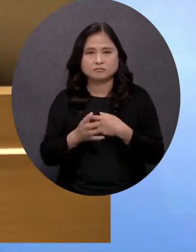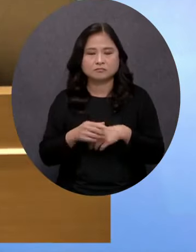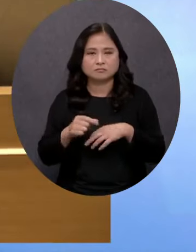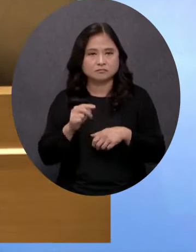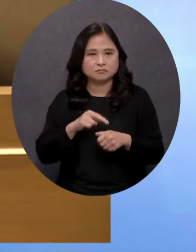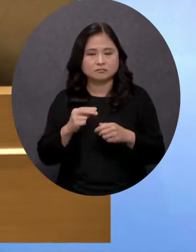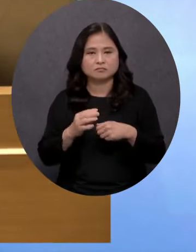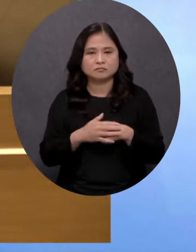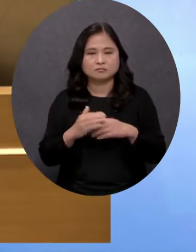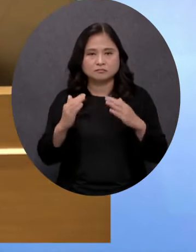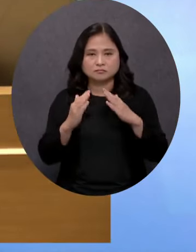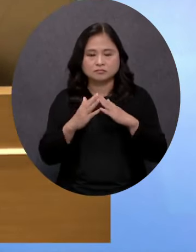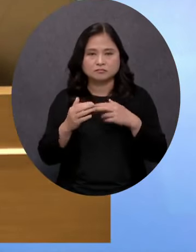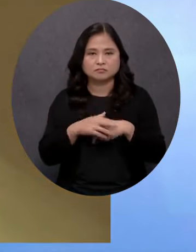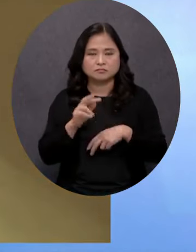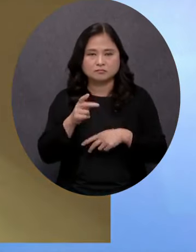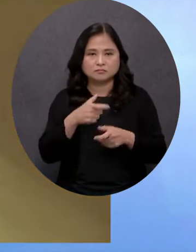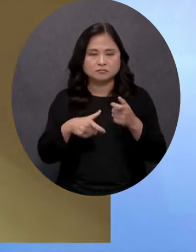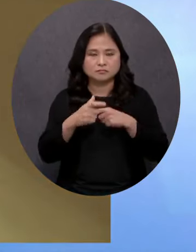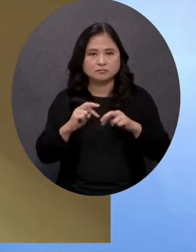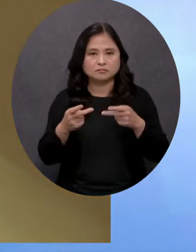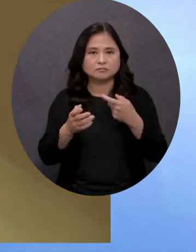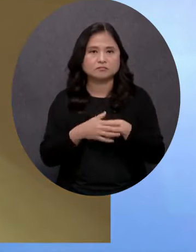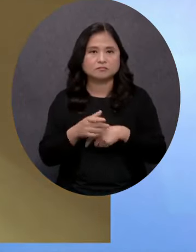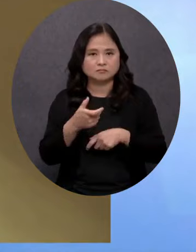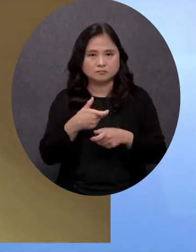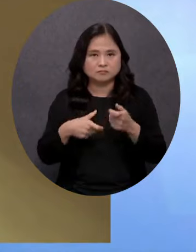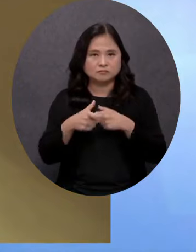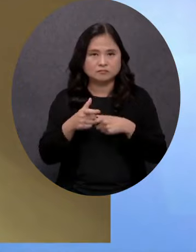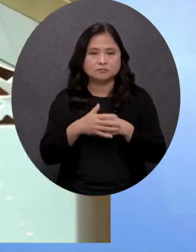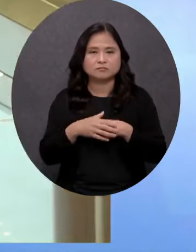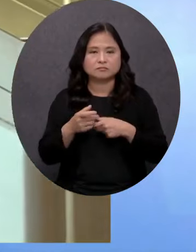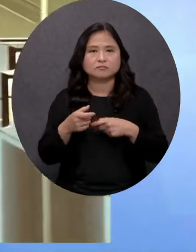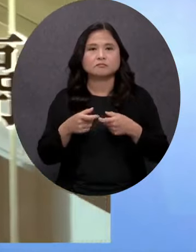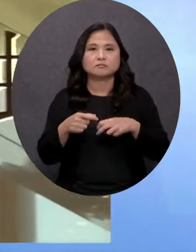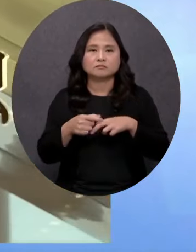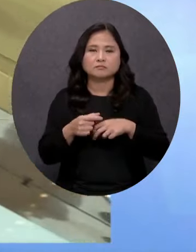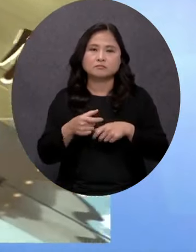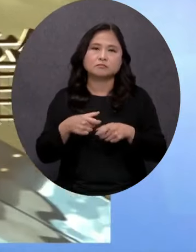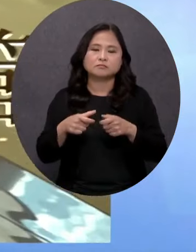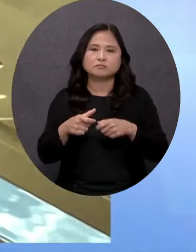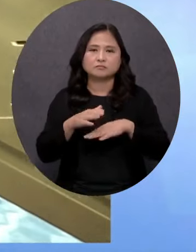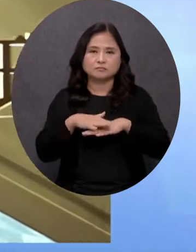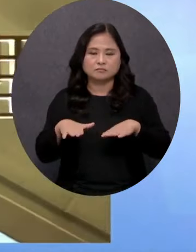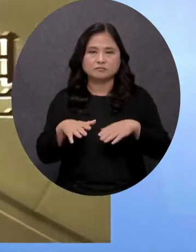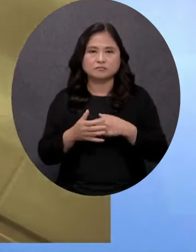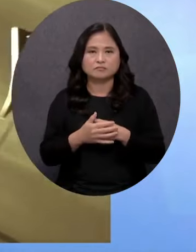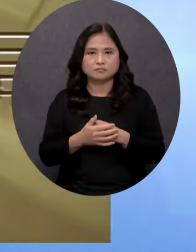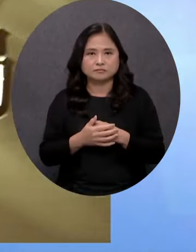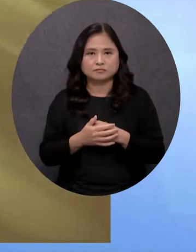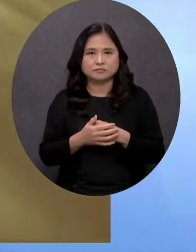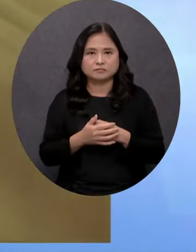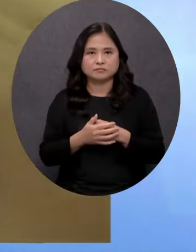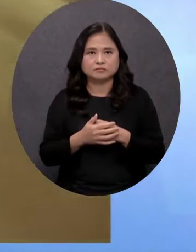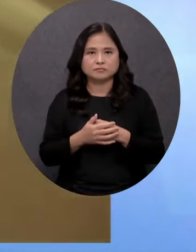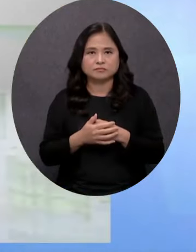续密切监察市场变化，维持货币和金融稳定。香港电台记者梁嘉琪报道。